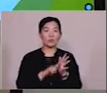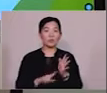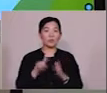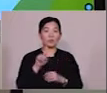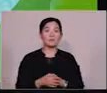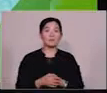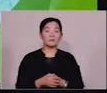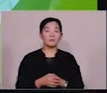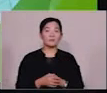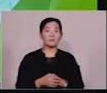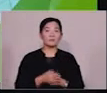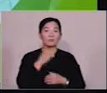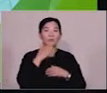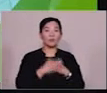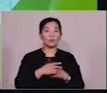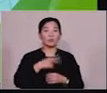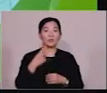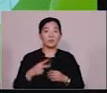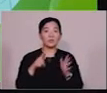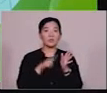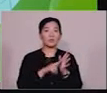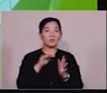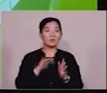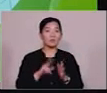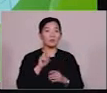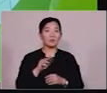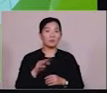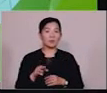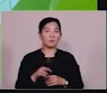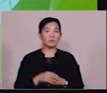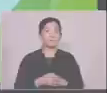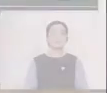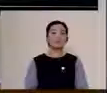6671 километр приближенно равен 7000 километров.